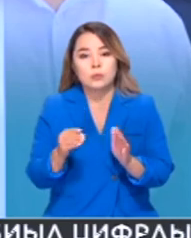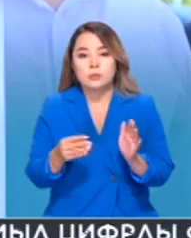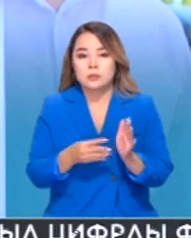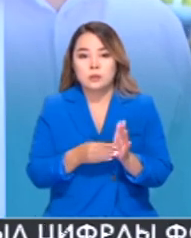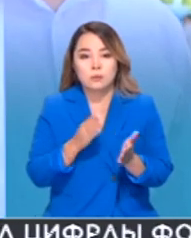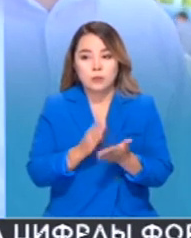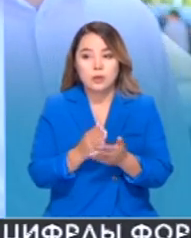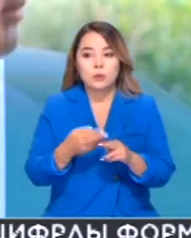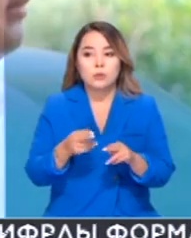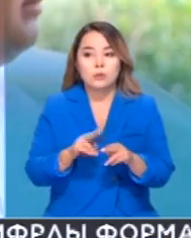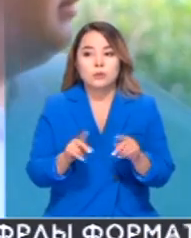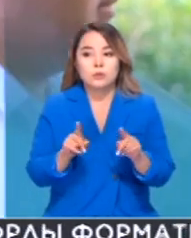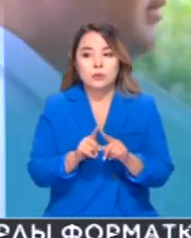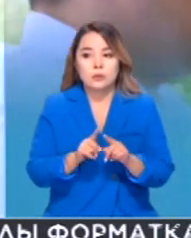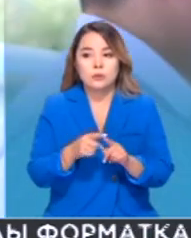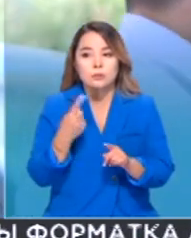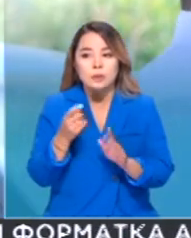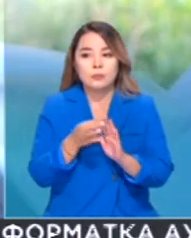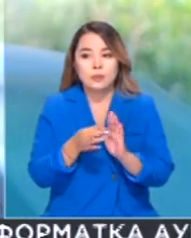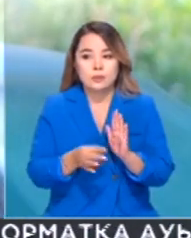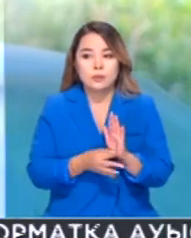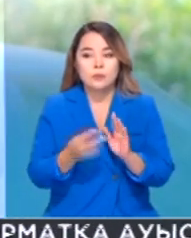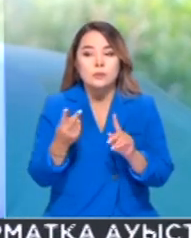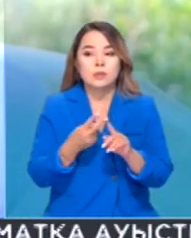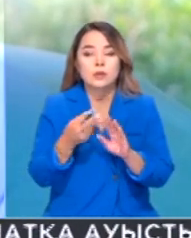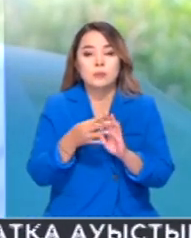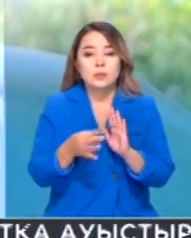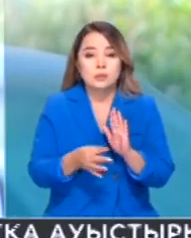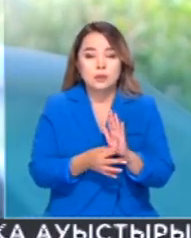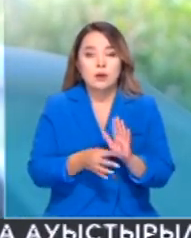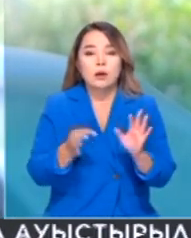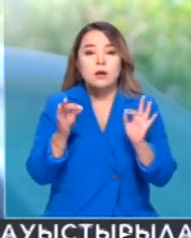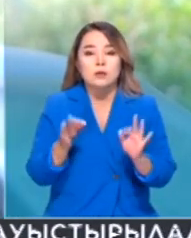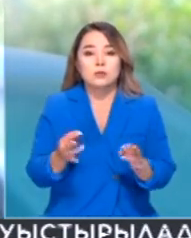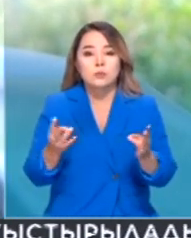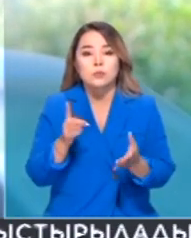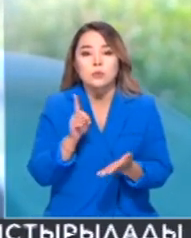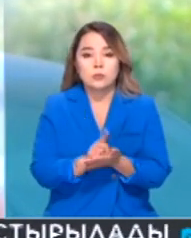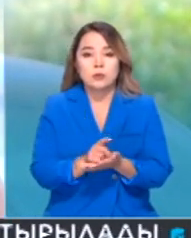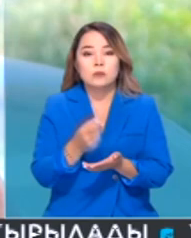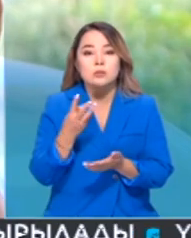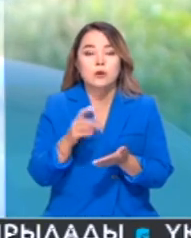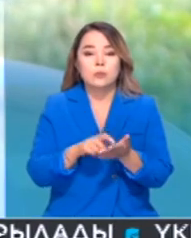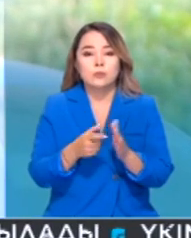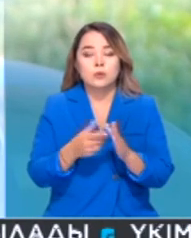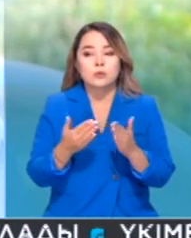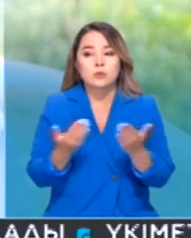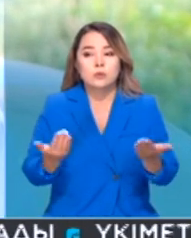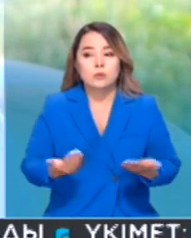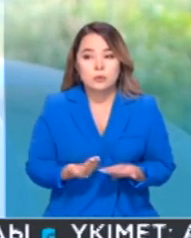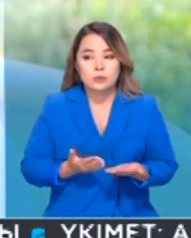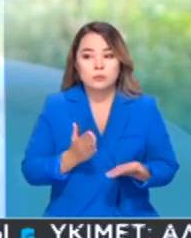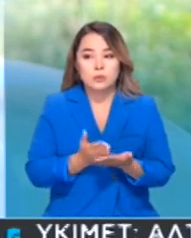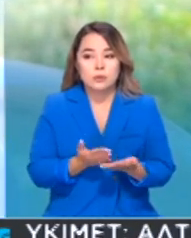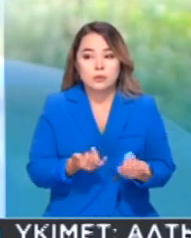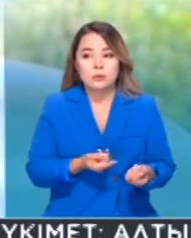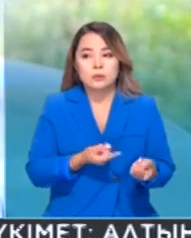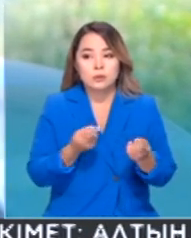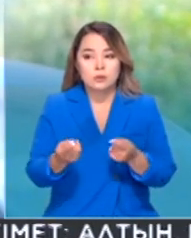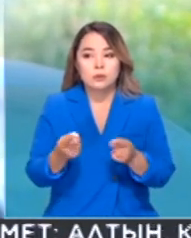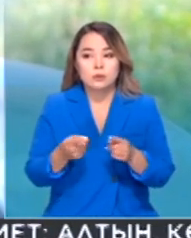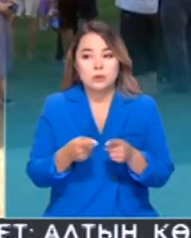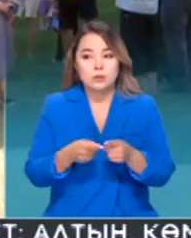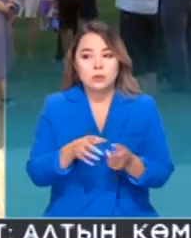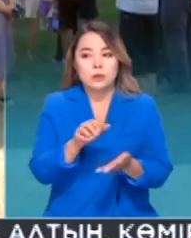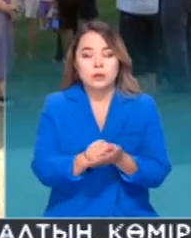артық емес. Сондықтан да ол бір принцип. Екінші принцип, енді әділетті болу үшін қанша бөлмелі квартирада тұрдыңыз, сонша бөлмелі квартира